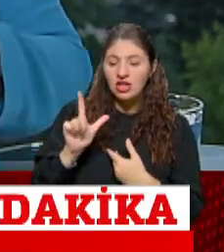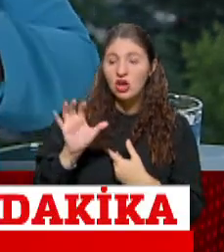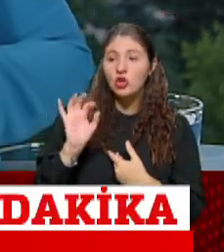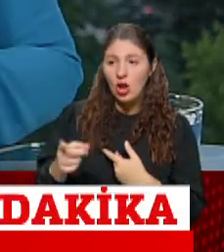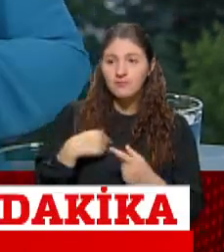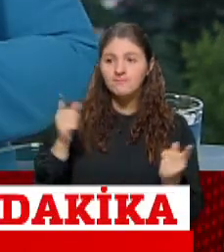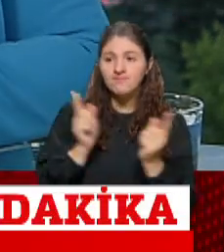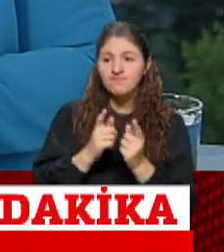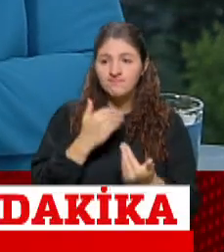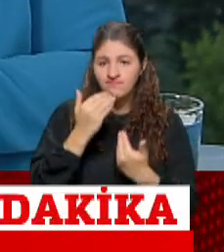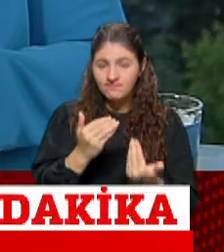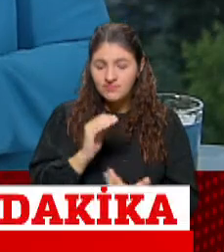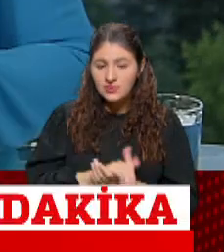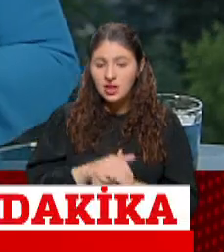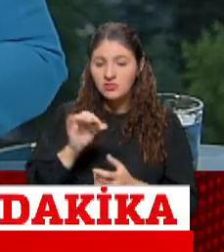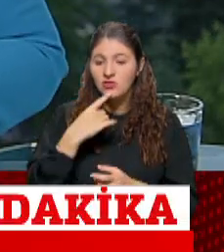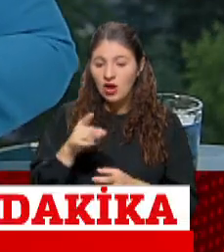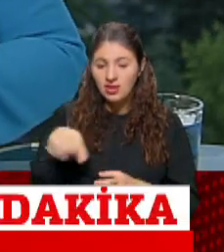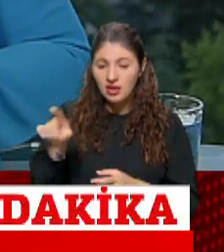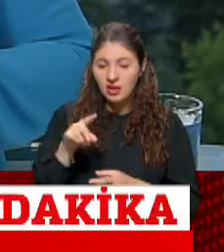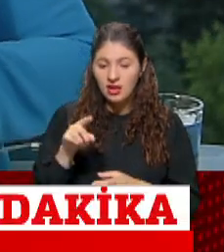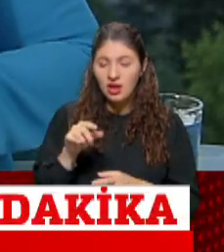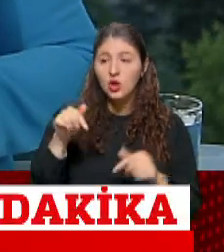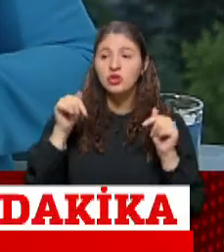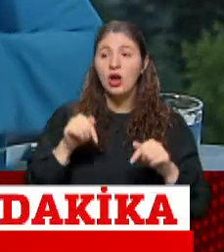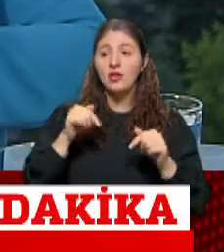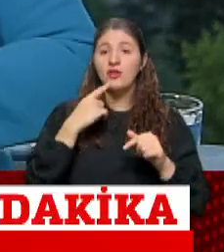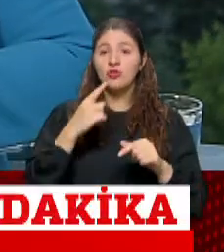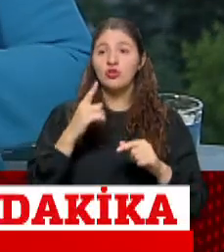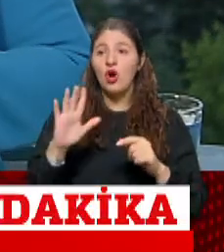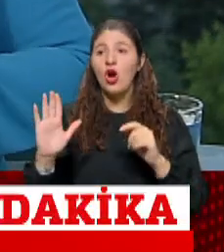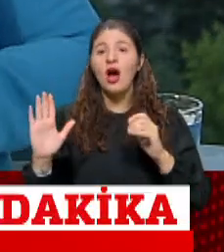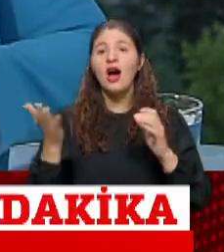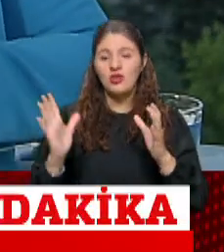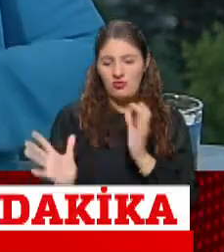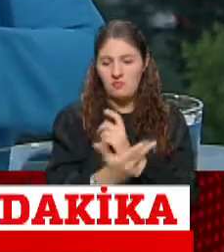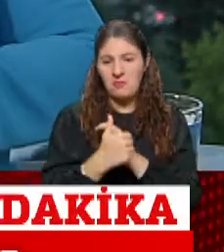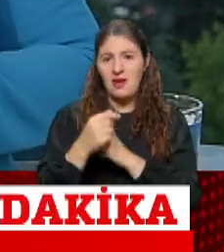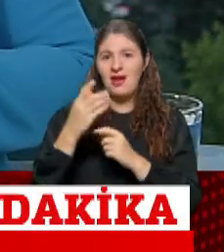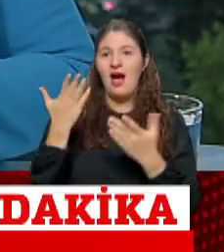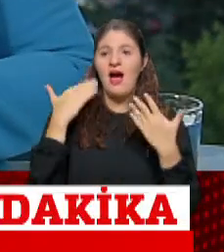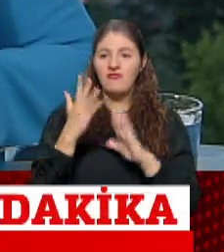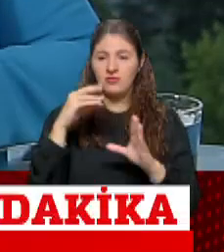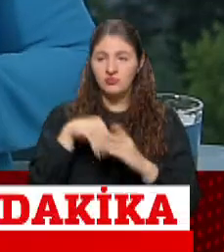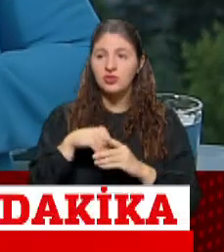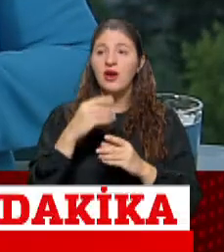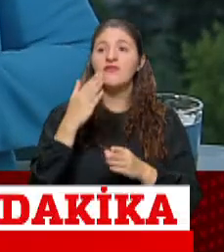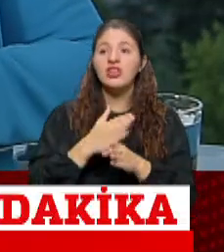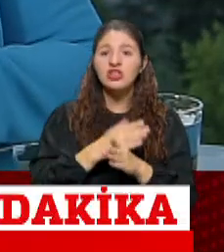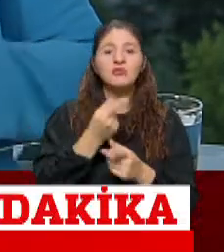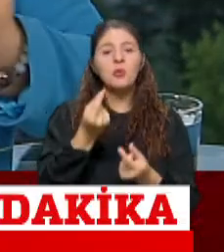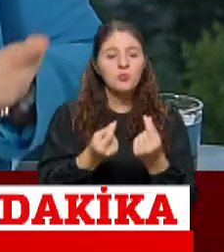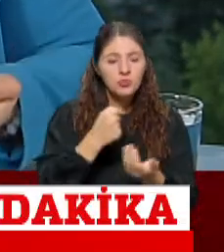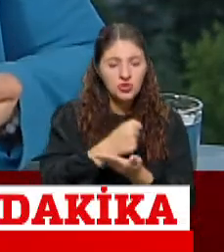şöyle özetleyebiliriz aslında. Şimdi diyor ki şu anda diyor hasat mevsimi sonu vatandaşın üreticinin cebine buğdayda